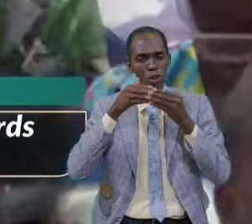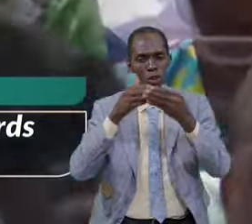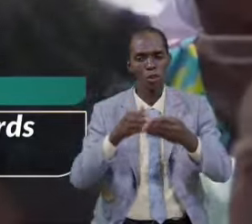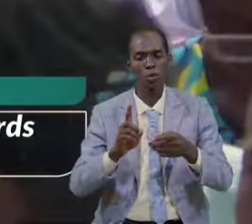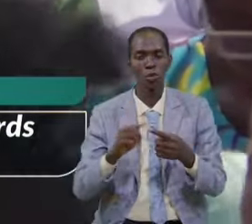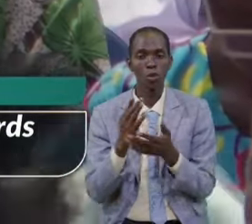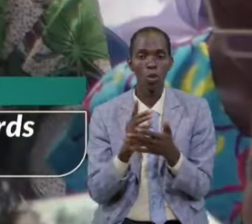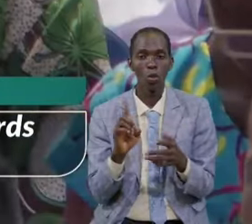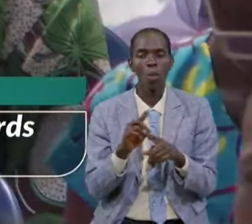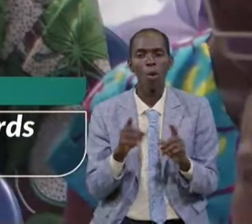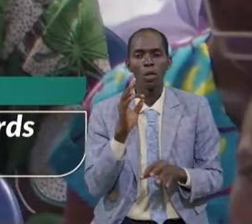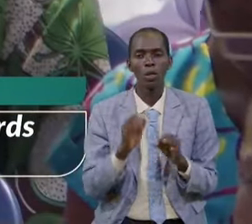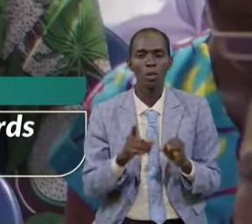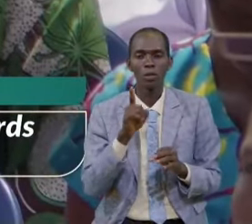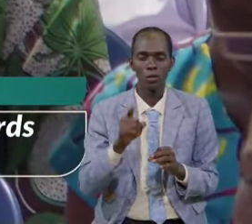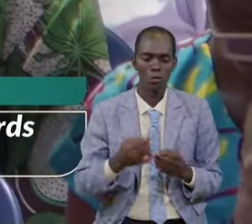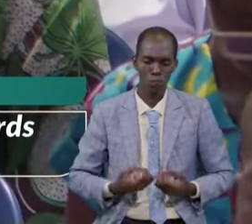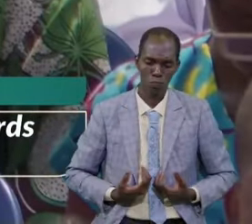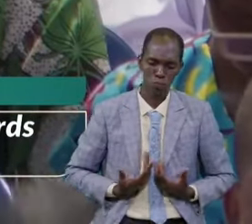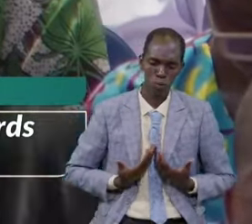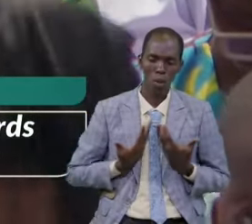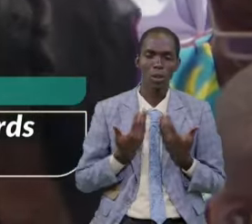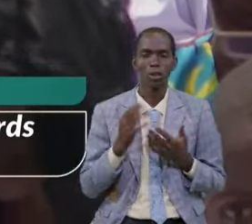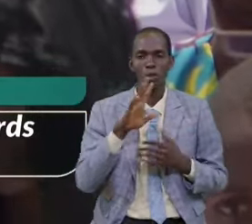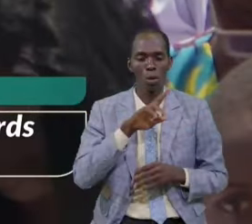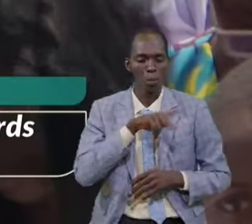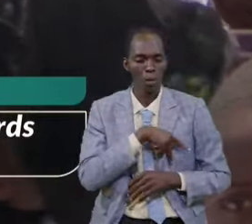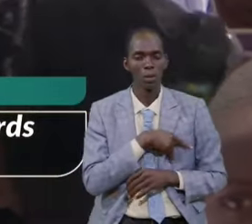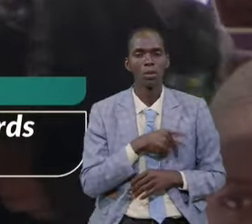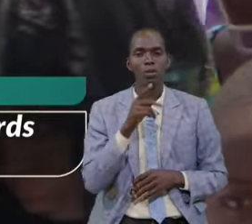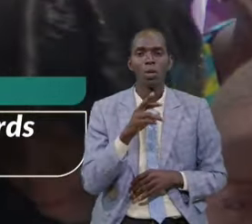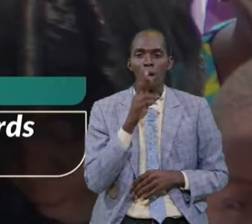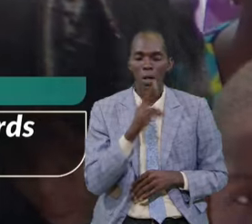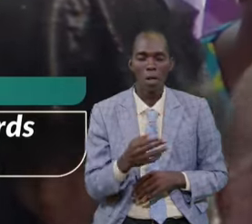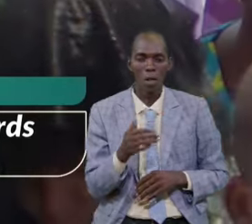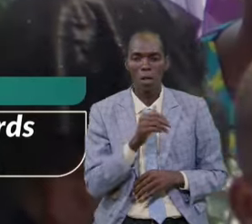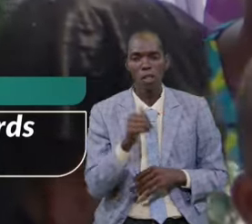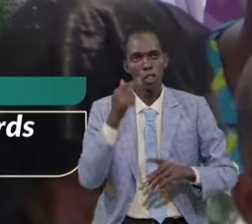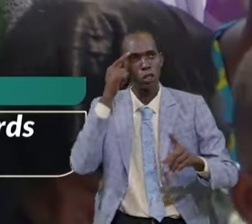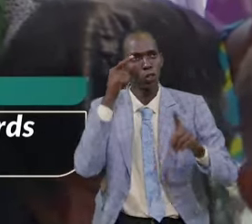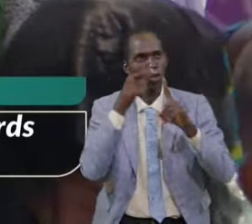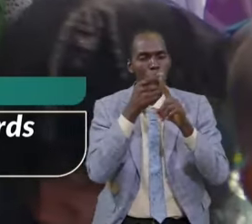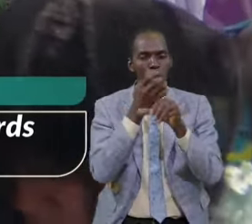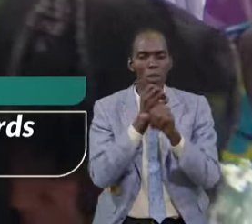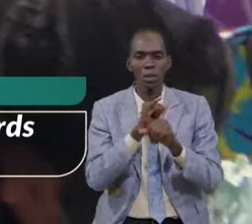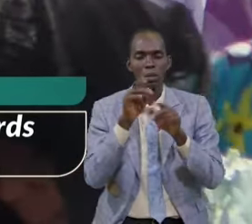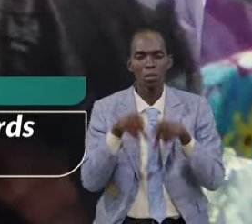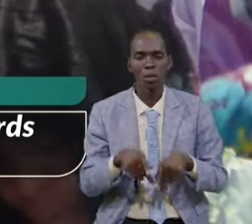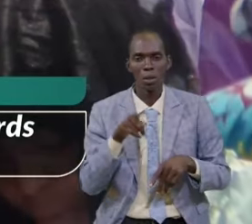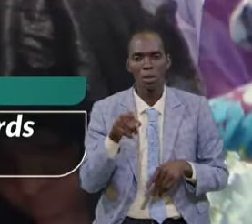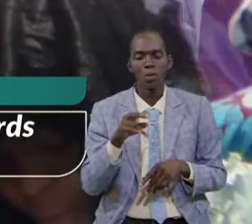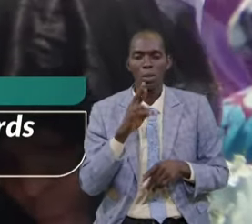vous conduisez votre personnalité vers une personne motivée par l'essentiel, vers une personne qui vise des objectifs, et vous bougez,